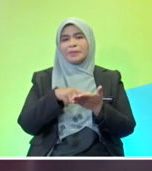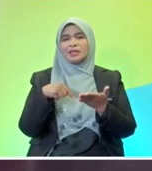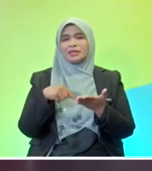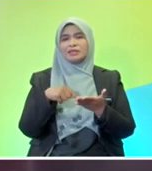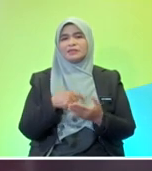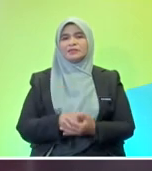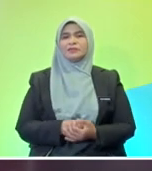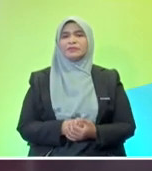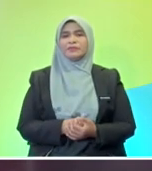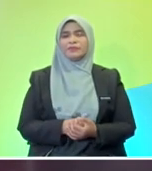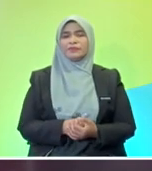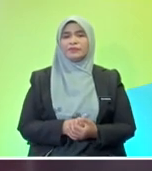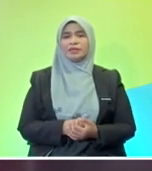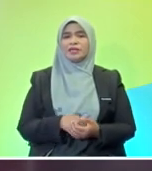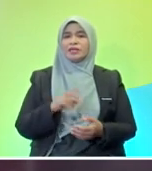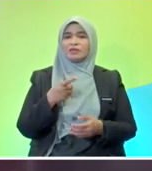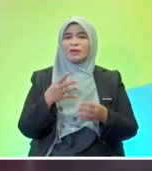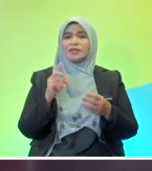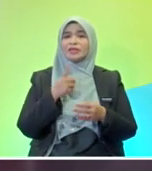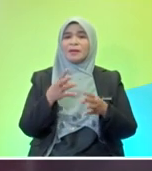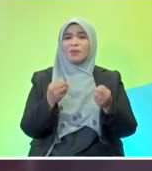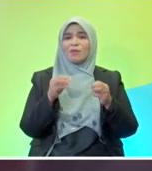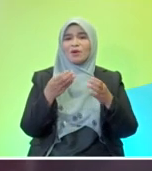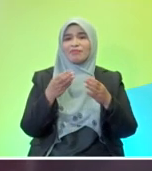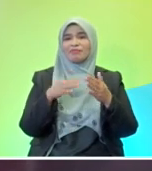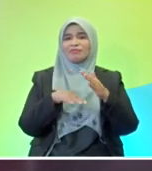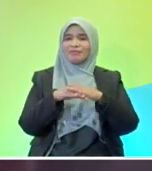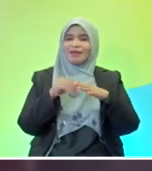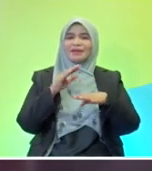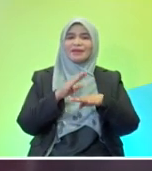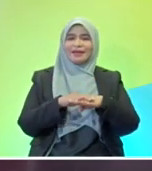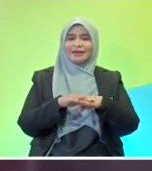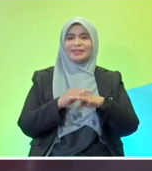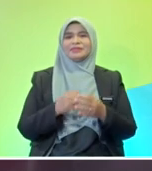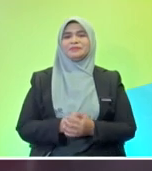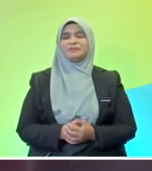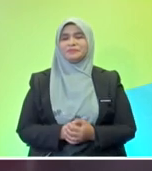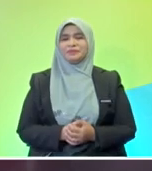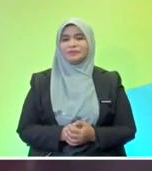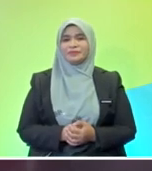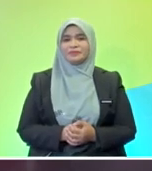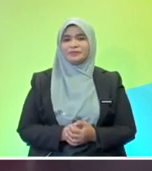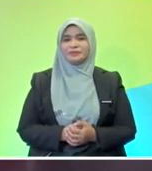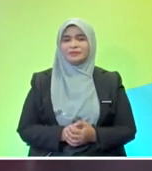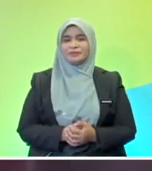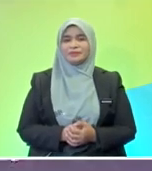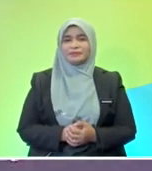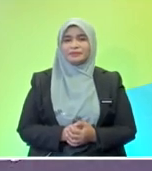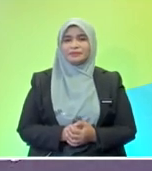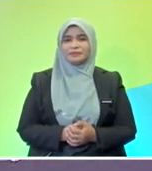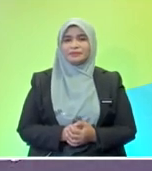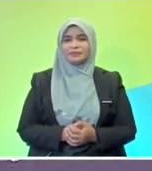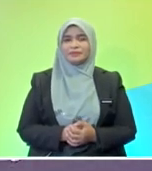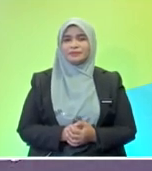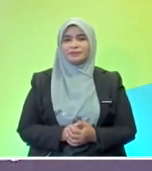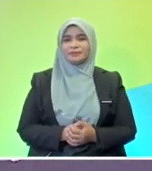Yang itu kita nak buat tangan dia. Oh, iyalah. Tangan tak ada lagi lah, cikgu. Okey. Macam ni cara buat tangan dia